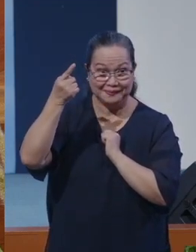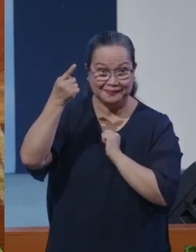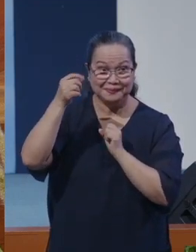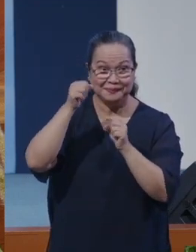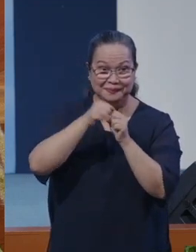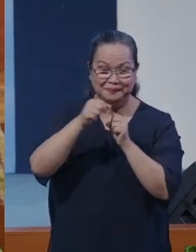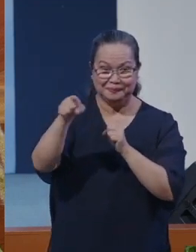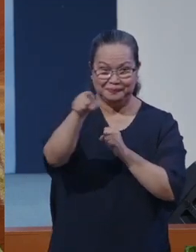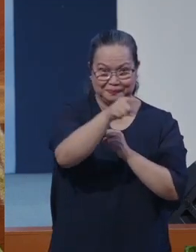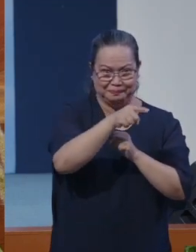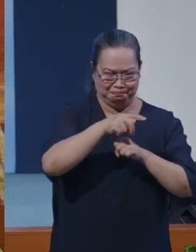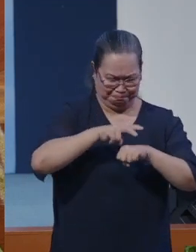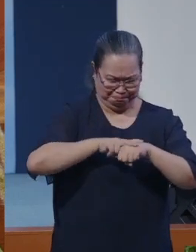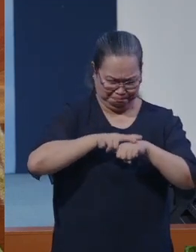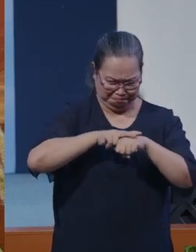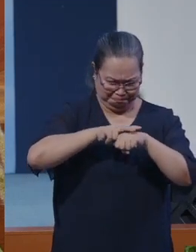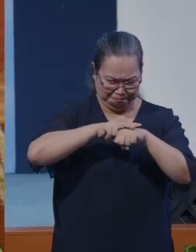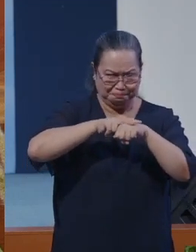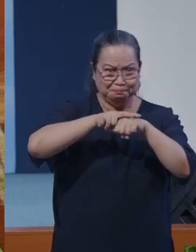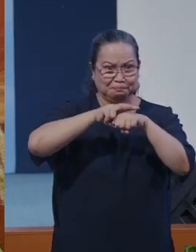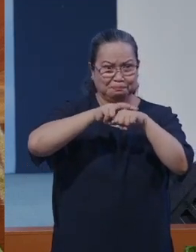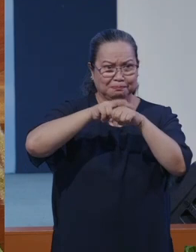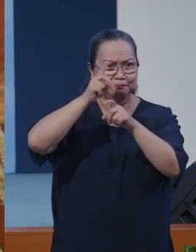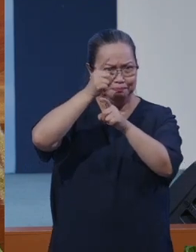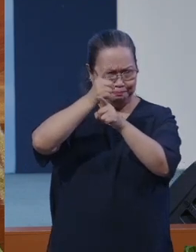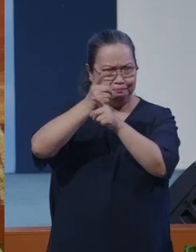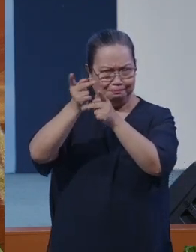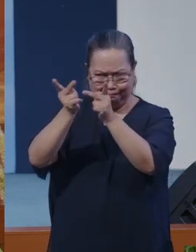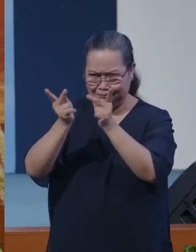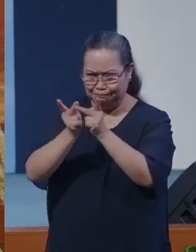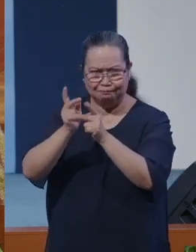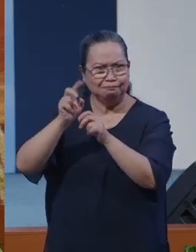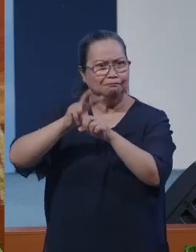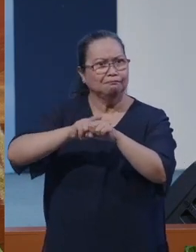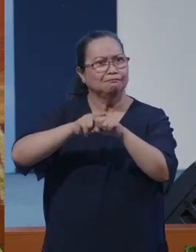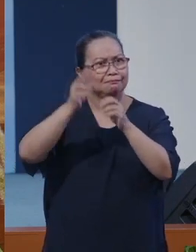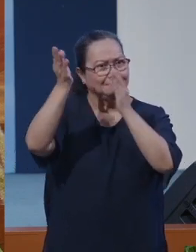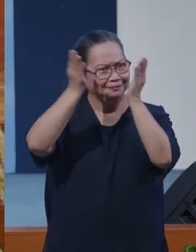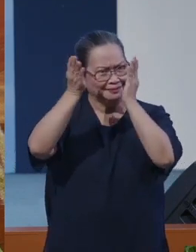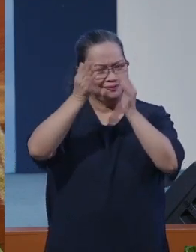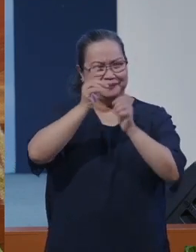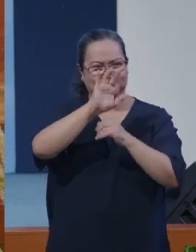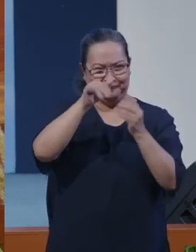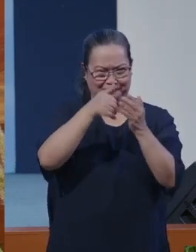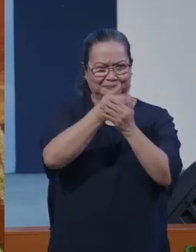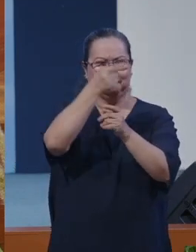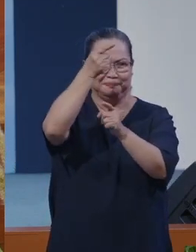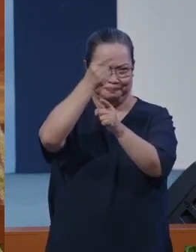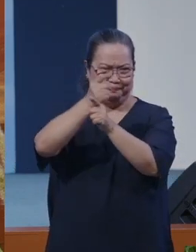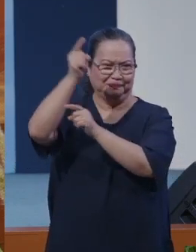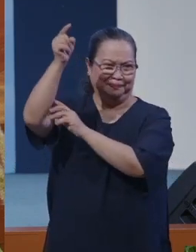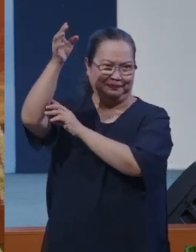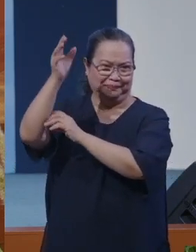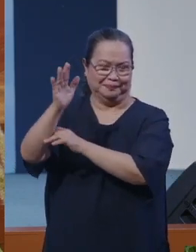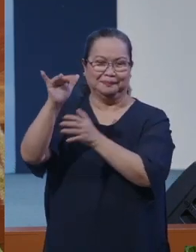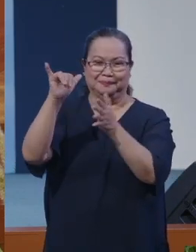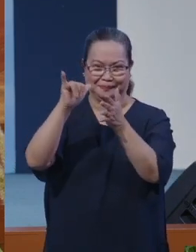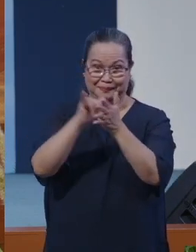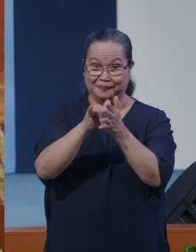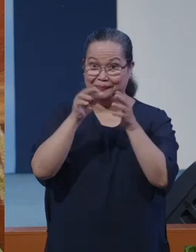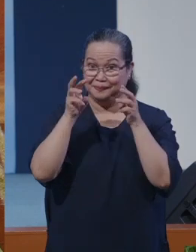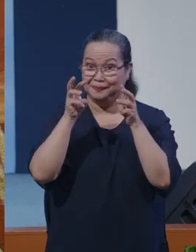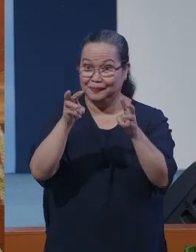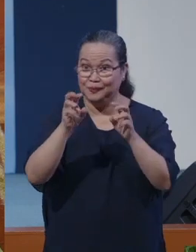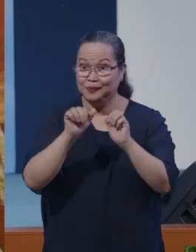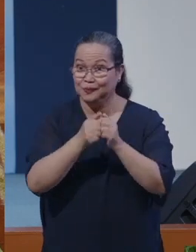So, mag-ipon sa tamang kaban, tumanaw sa tamang perspektibo, maglingkod sa tamang Panginoon. Yan ang tamang